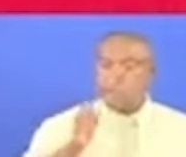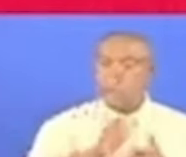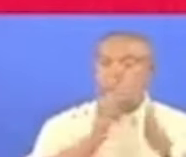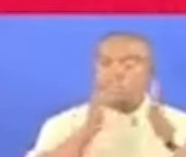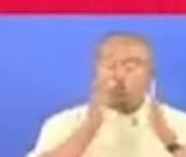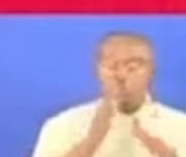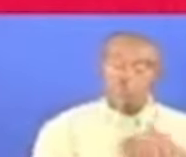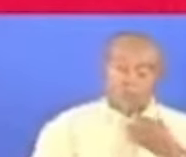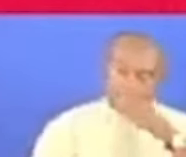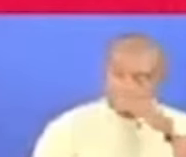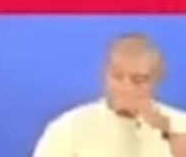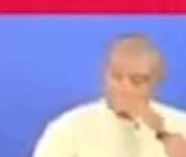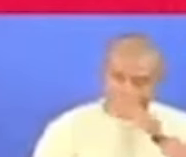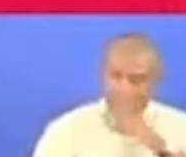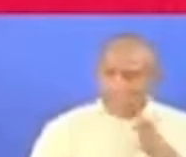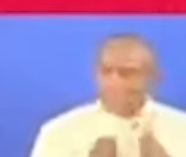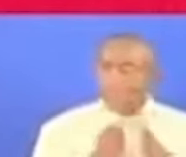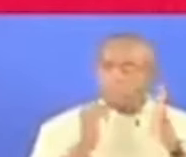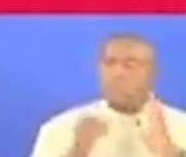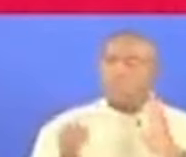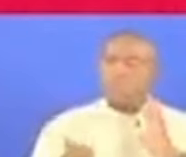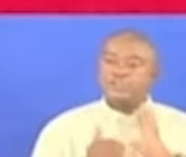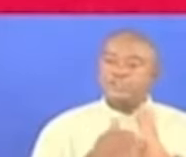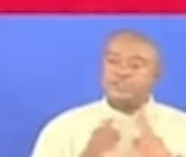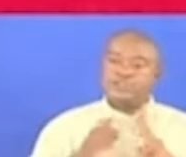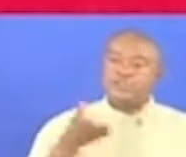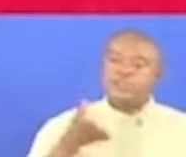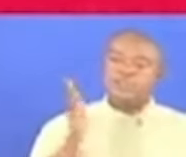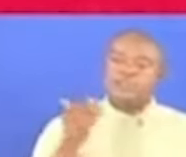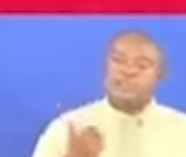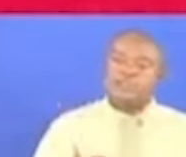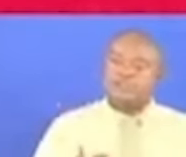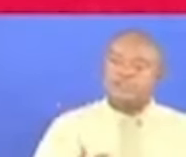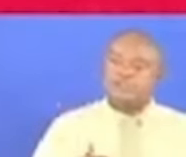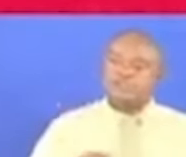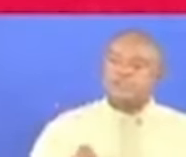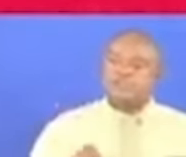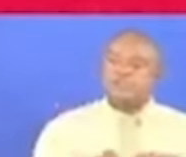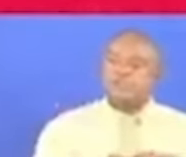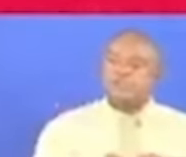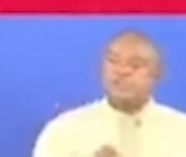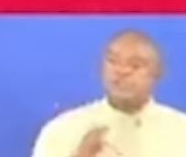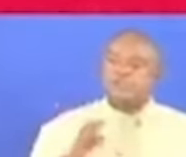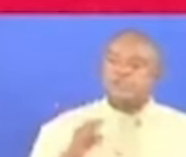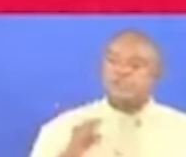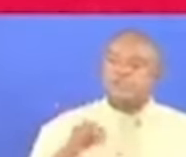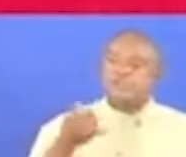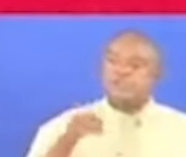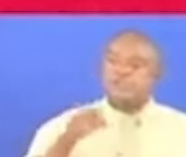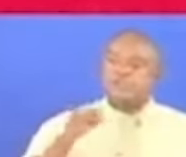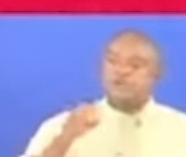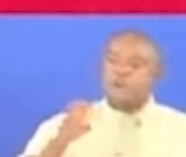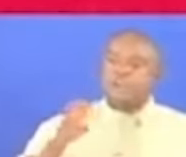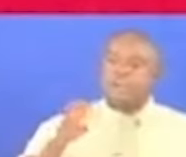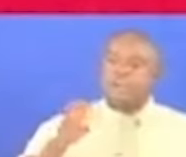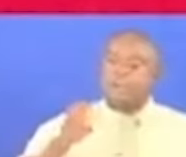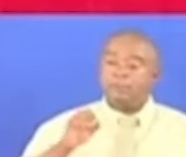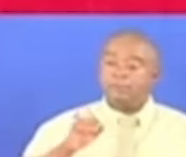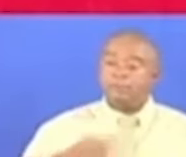Katiușa mwandishi mku wa sher wa serik nduga honorius njo pamoja na wataj wote wa serik kwa ushiro wao wa